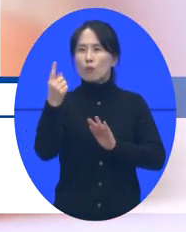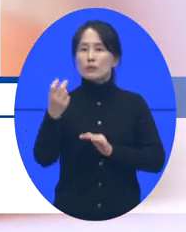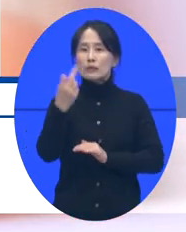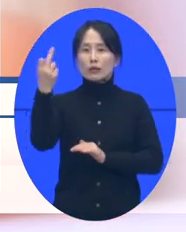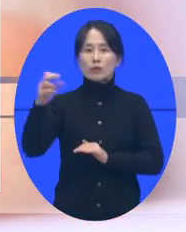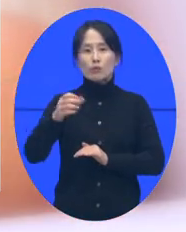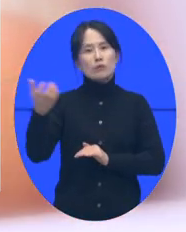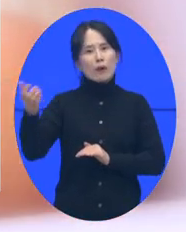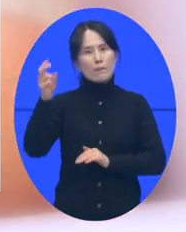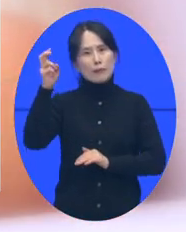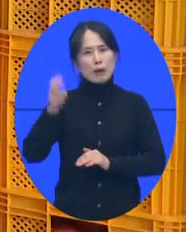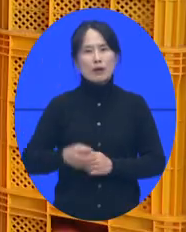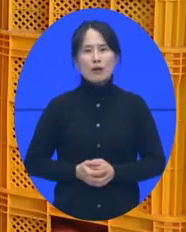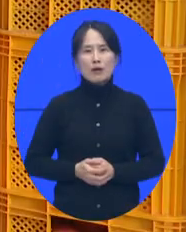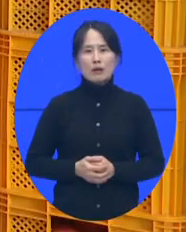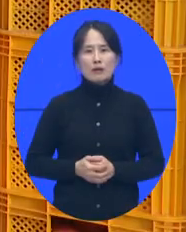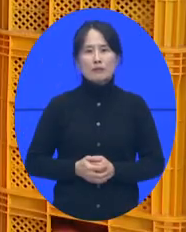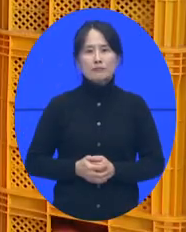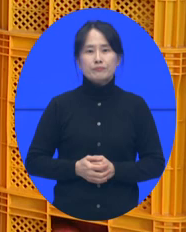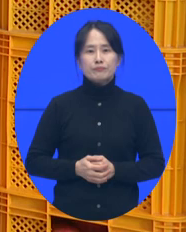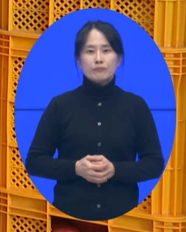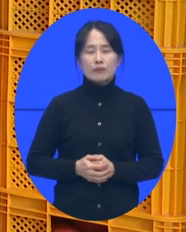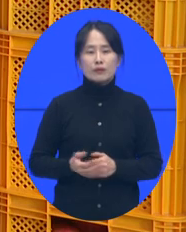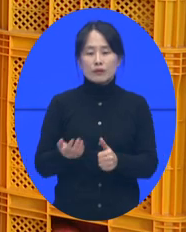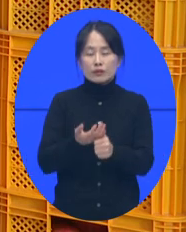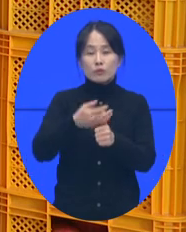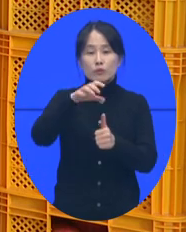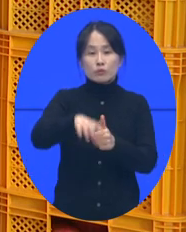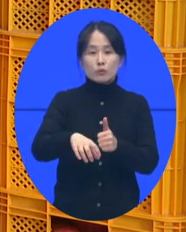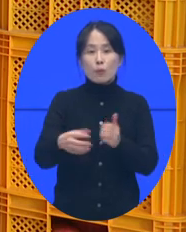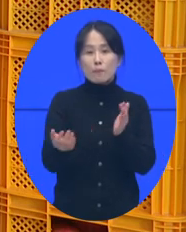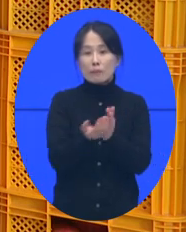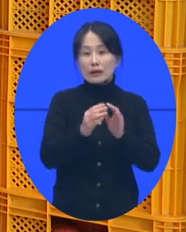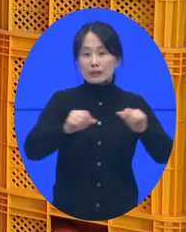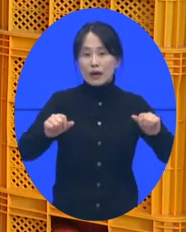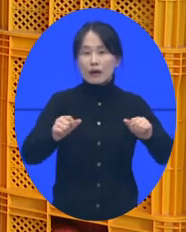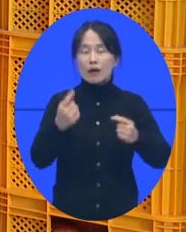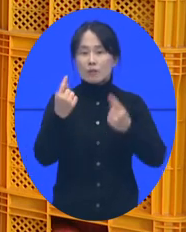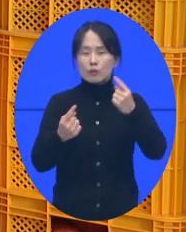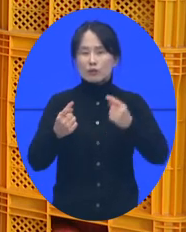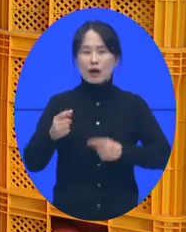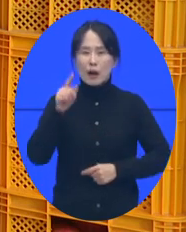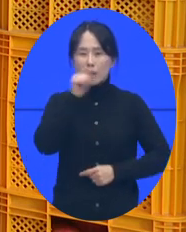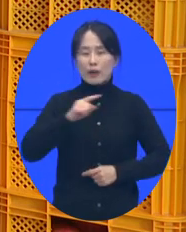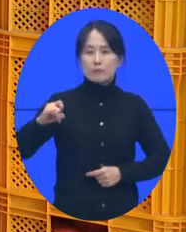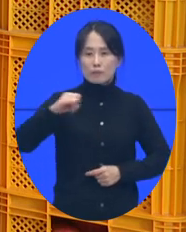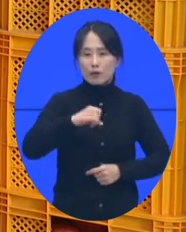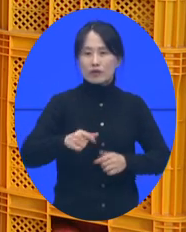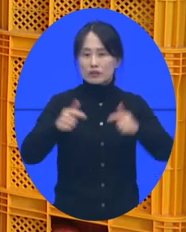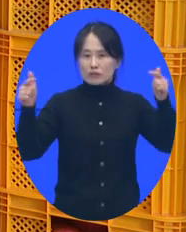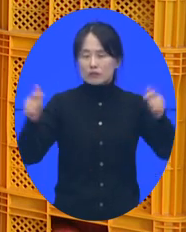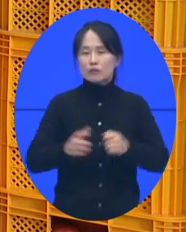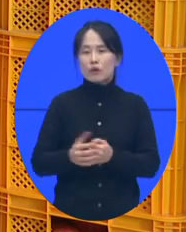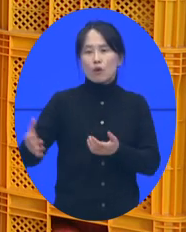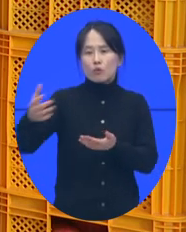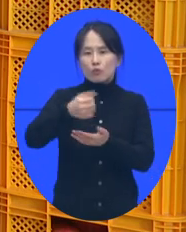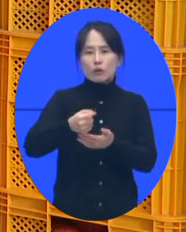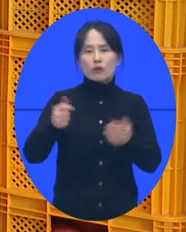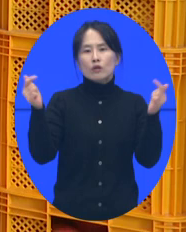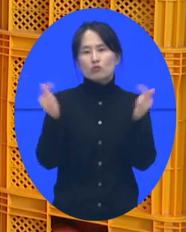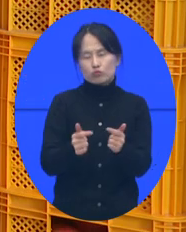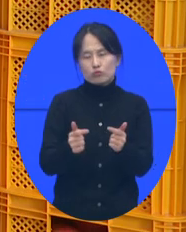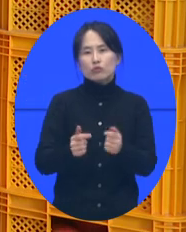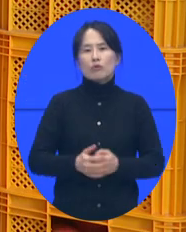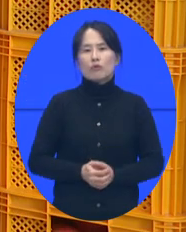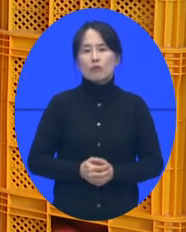산간지대로다 가지 않을까. 단순히 재배 적지의 변화뿐 아니라 병충해나 잡초가 늘거나 수확량이나 품질이 떨어지기도